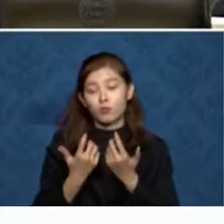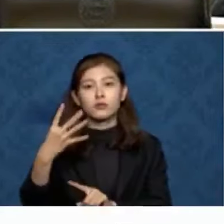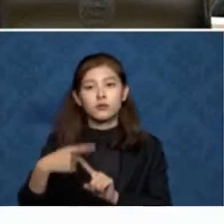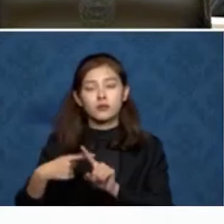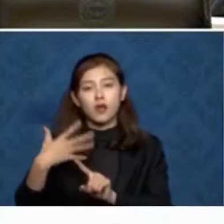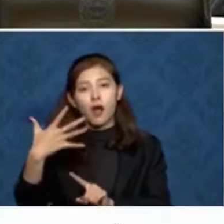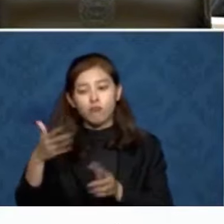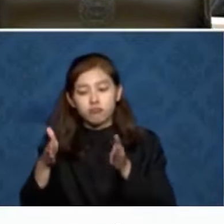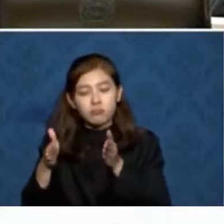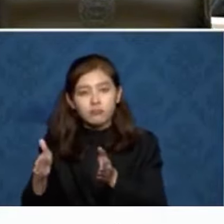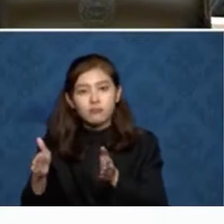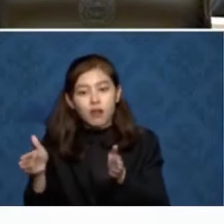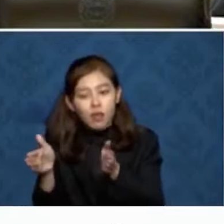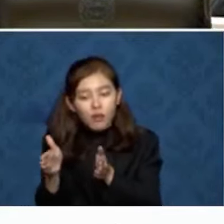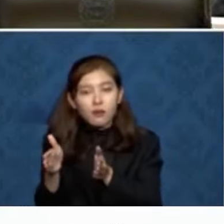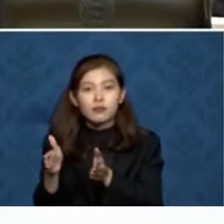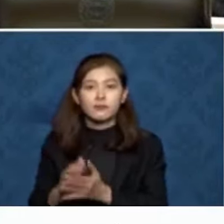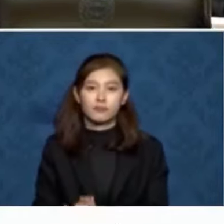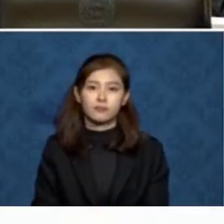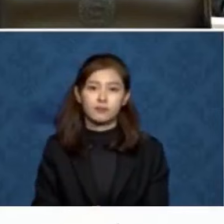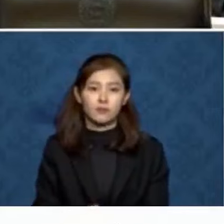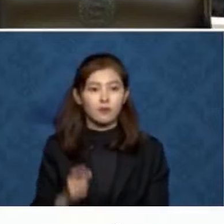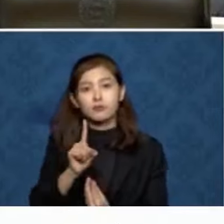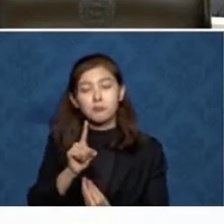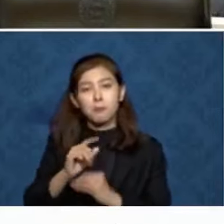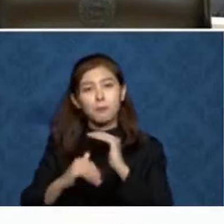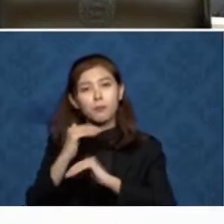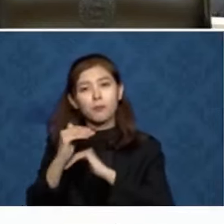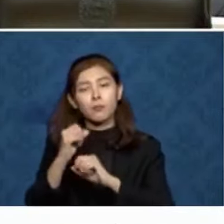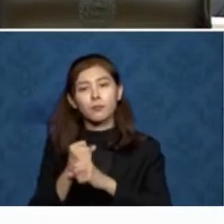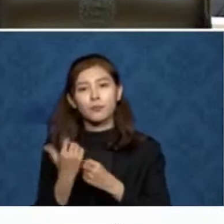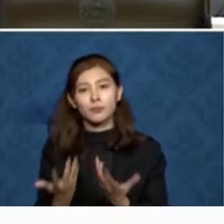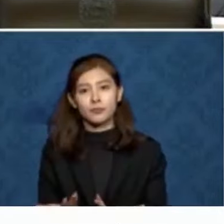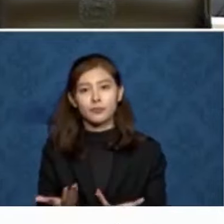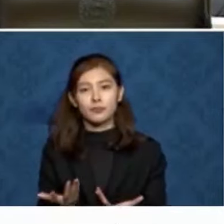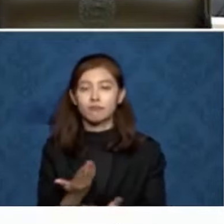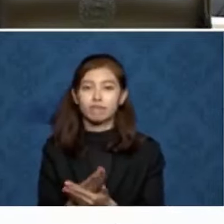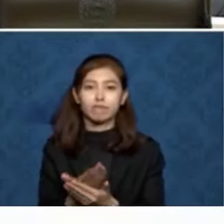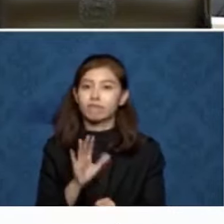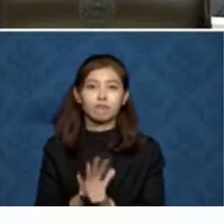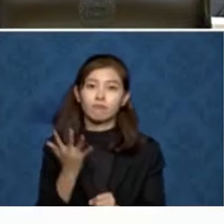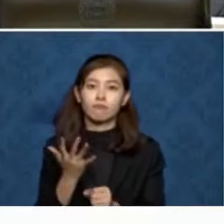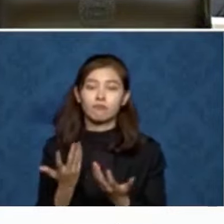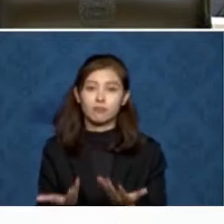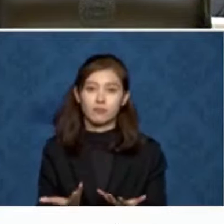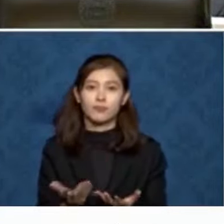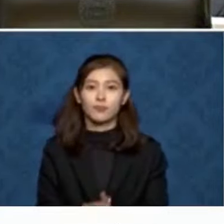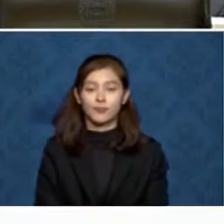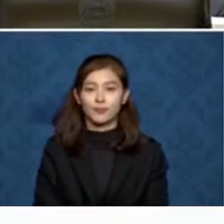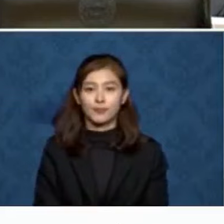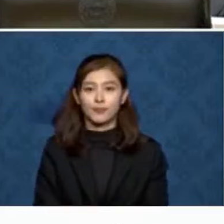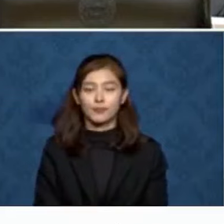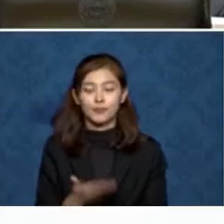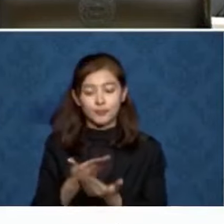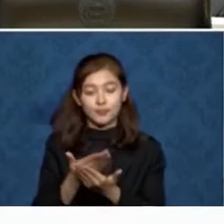ท้ายงบนี้ก็จะกลายเป็นงบเป็ดง่อยอย่างที่ผมกราบเรียนงบกลางครับดูผิว